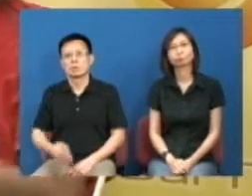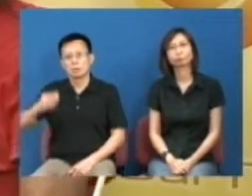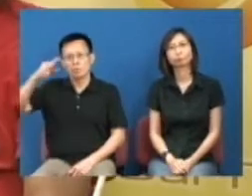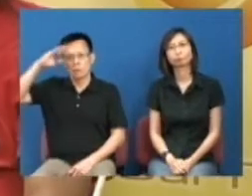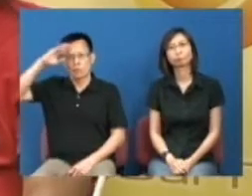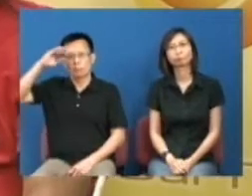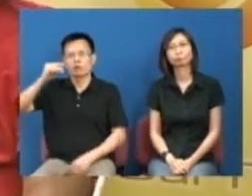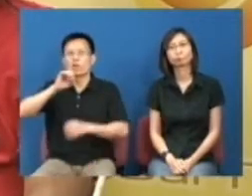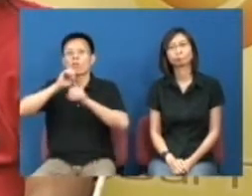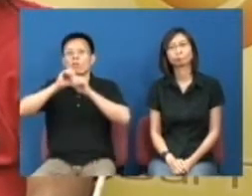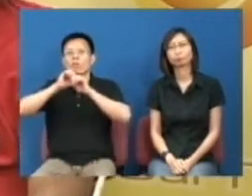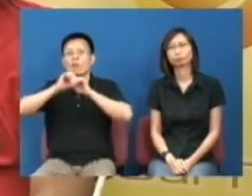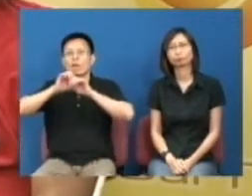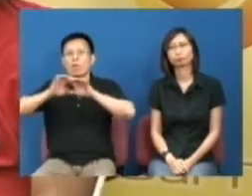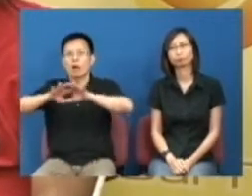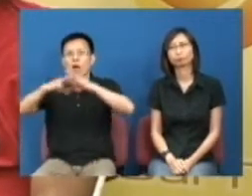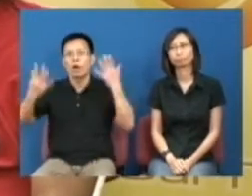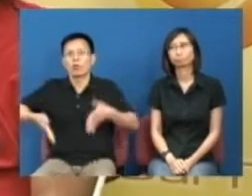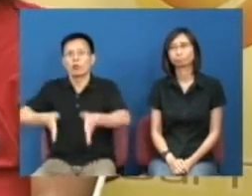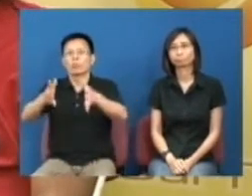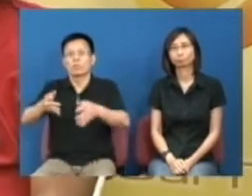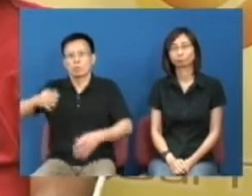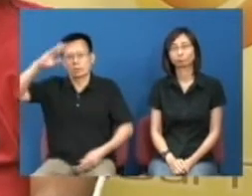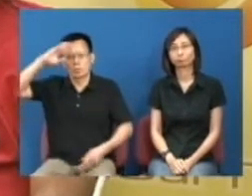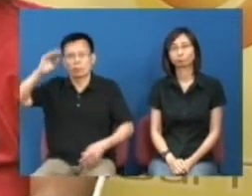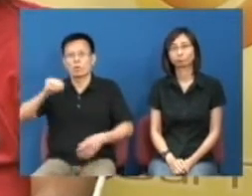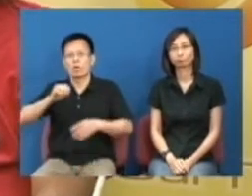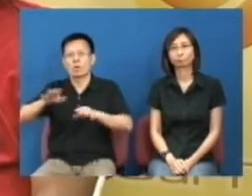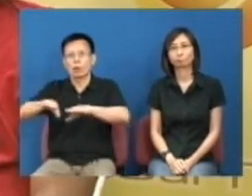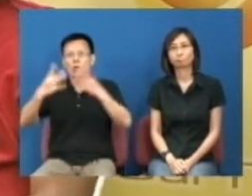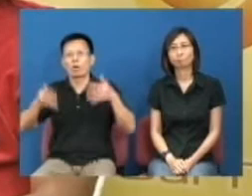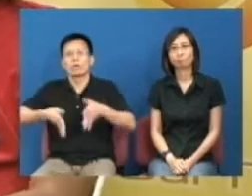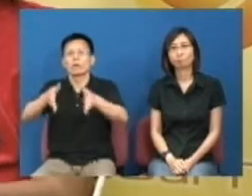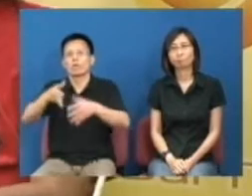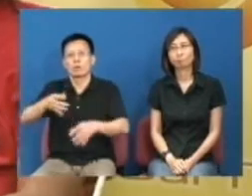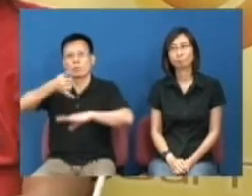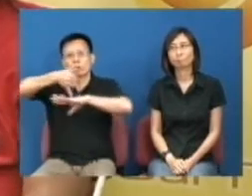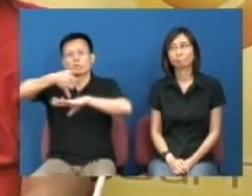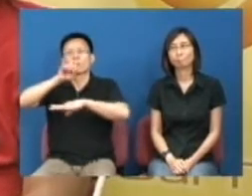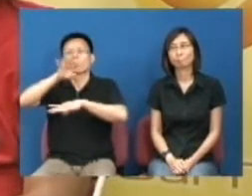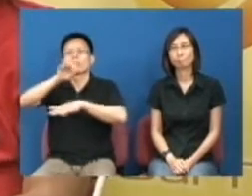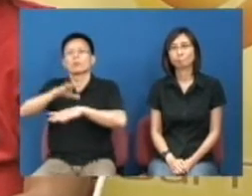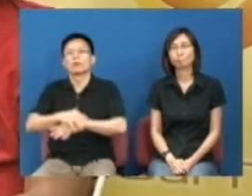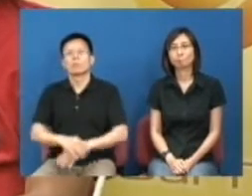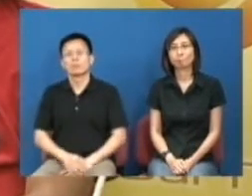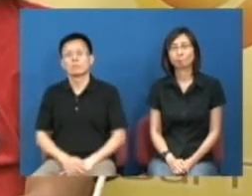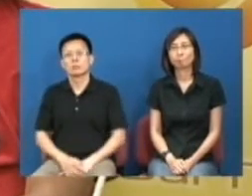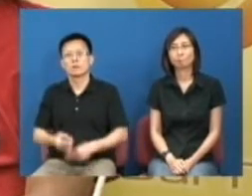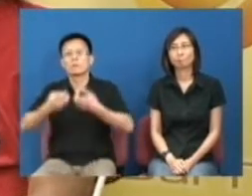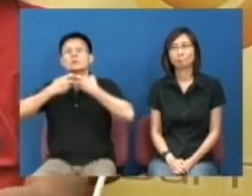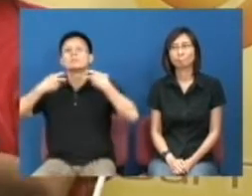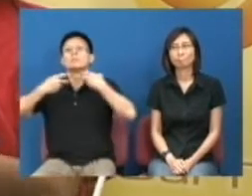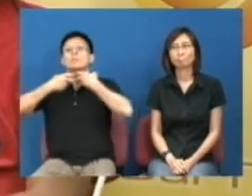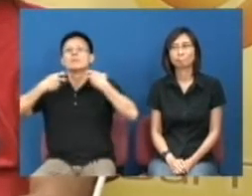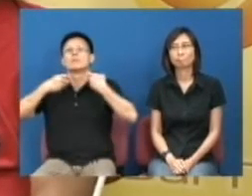行，啊警方下面就放行，係咪？即係你淨大聲嗌啊